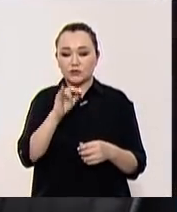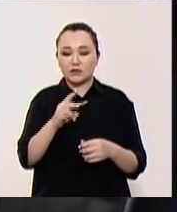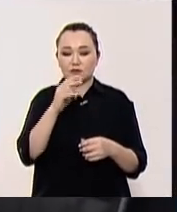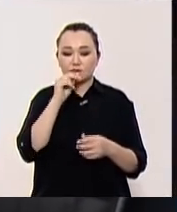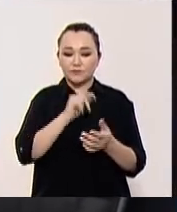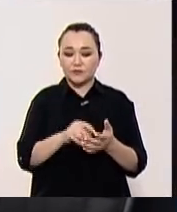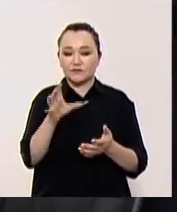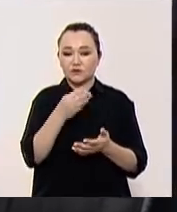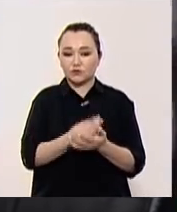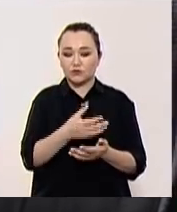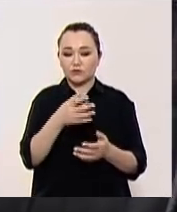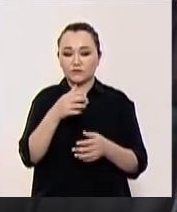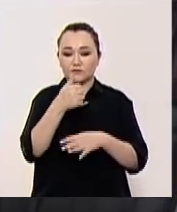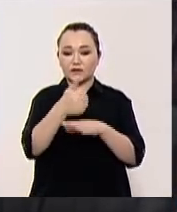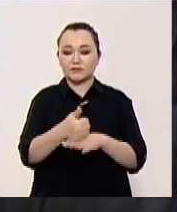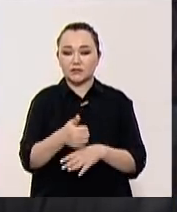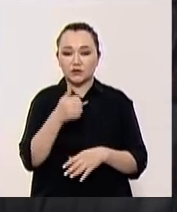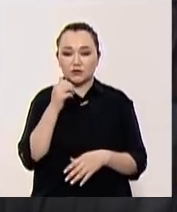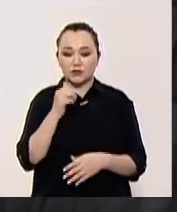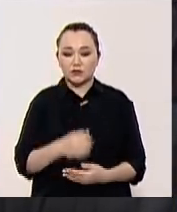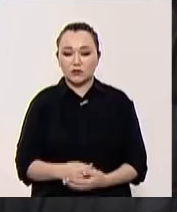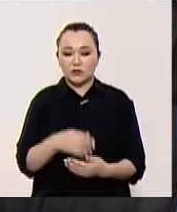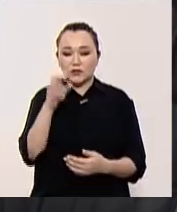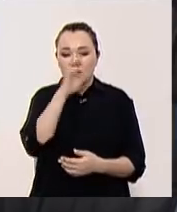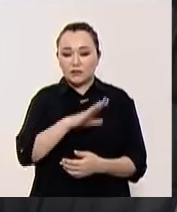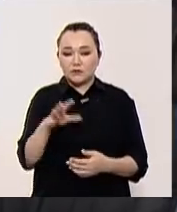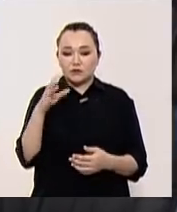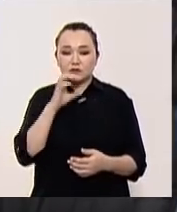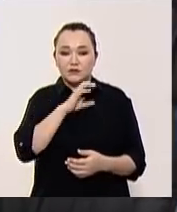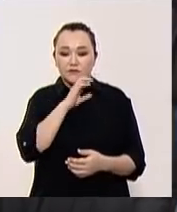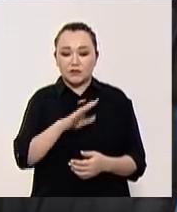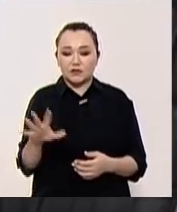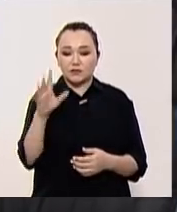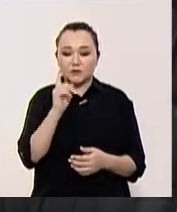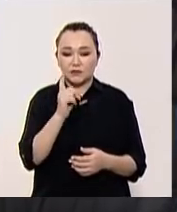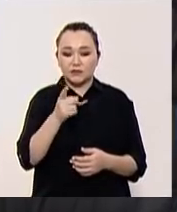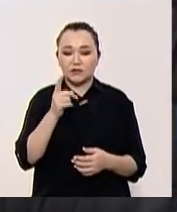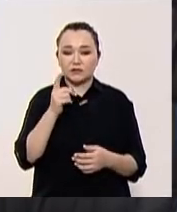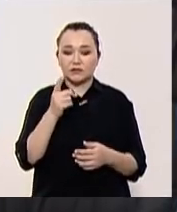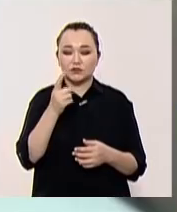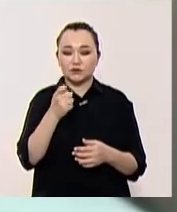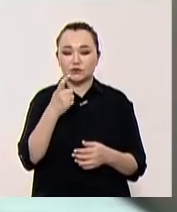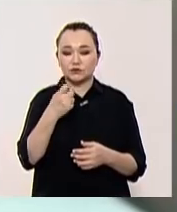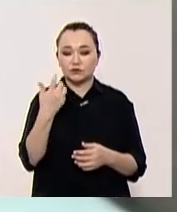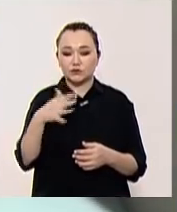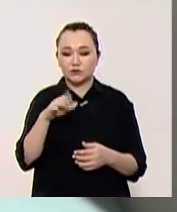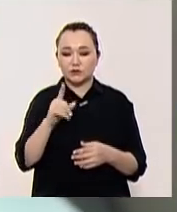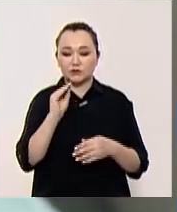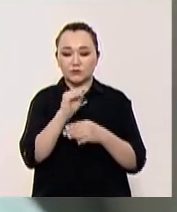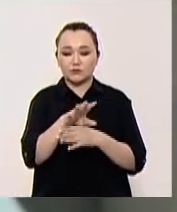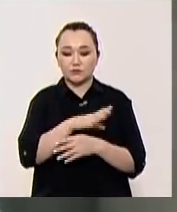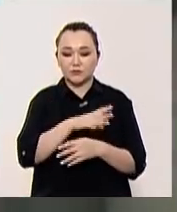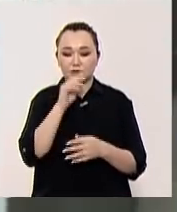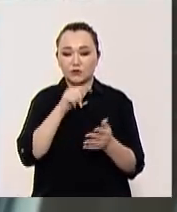қымбаттаған өңірлердің көшін бастап тұр. Еліміздің солтүстігінде де құс етінің бір келісі 100-150 теңгеге өскен. Базардағы саудагерлер